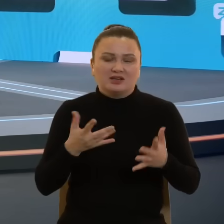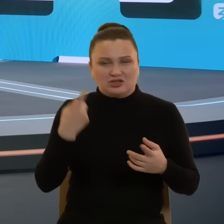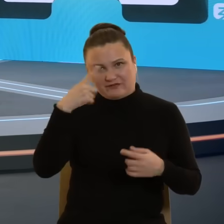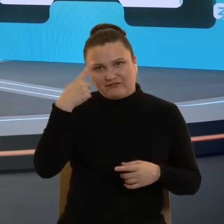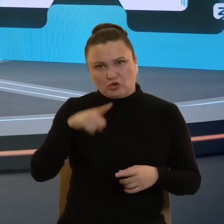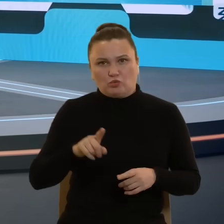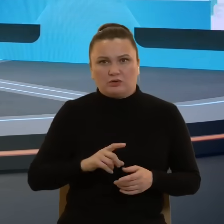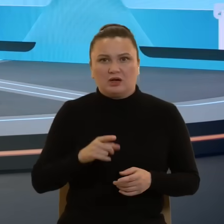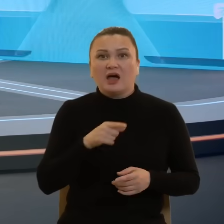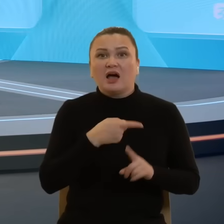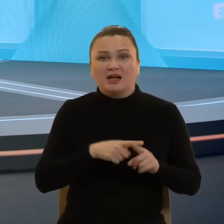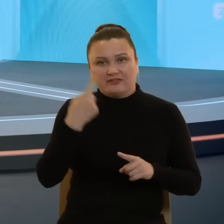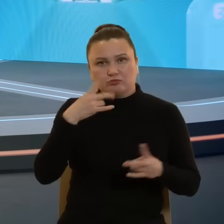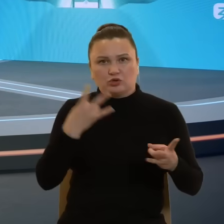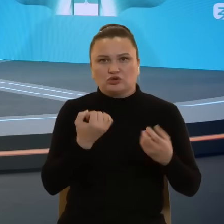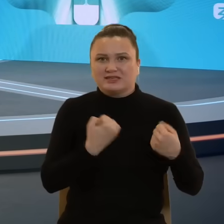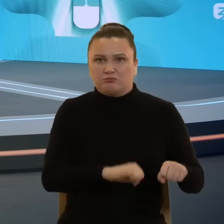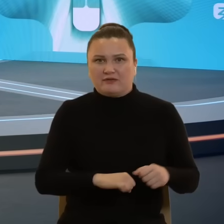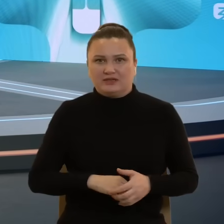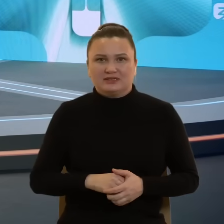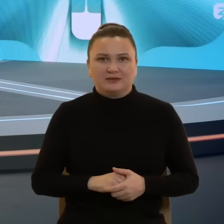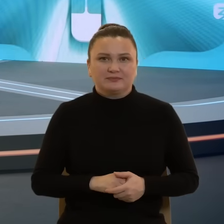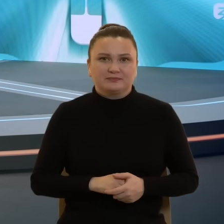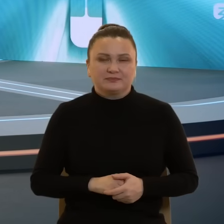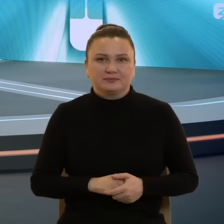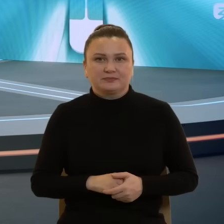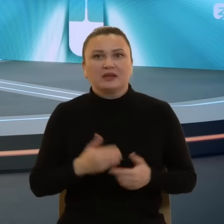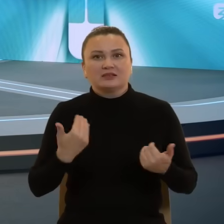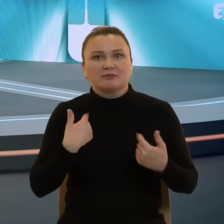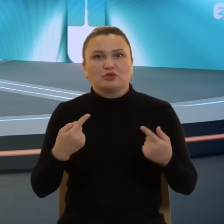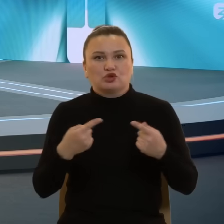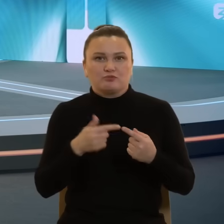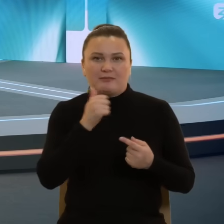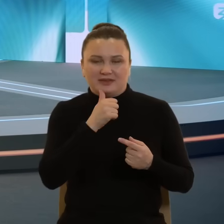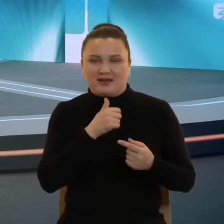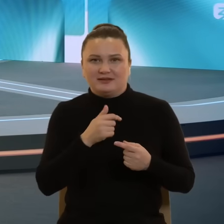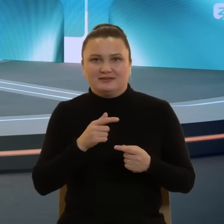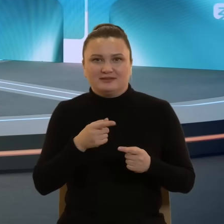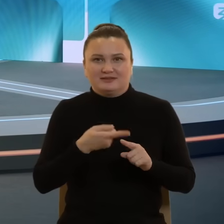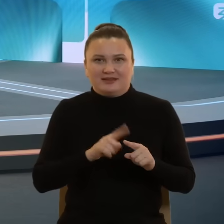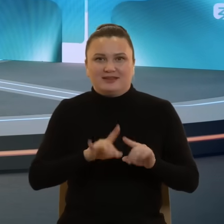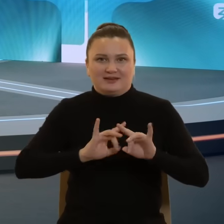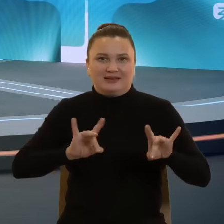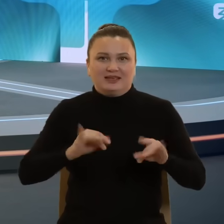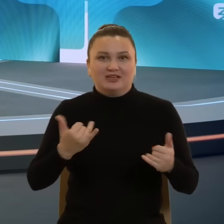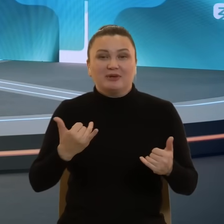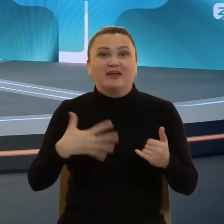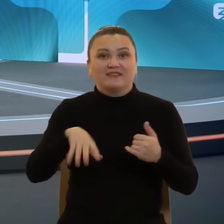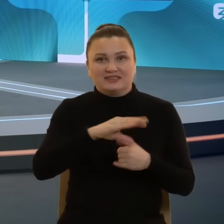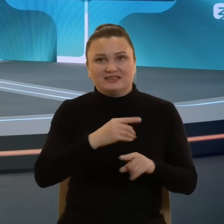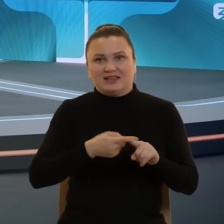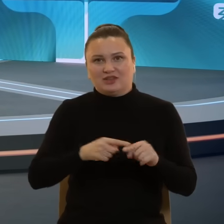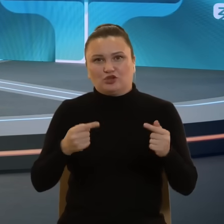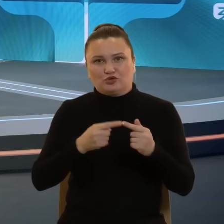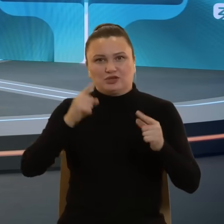и мне кажется, от него нужно избавиться раз и навсегда. Но сейчас мы его точно попытались развеять, и те, кто нас сейчас смотрят, точно теперь это